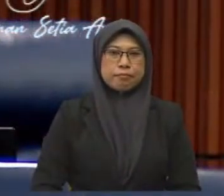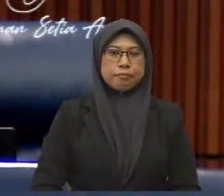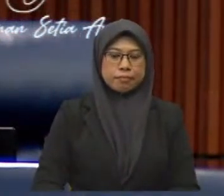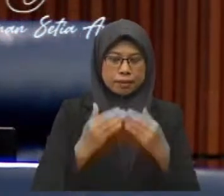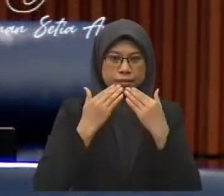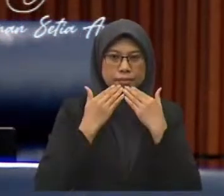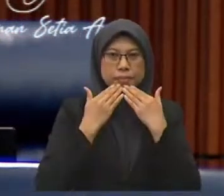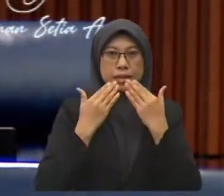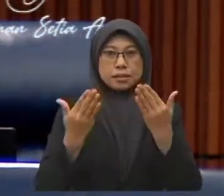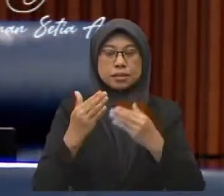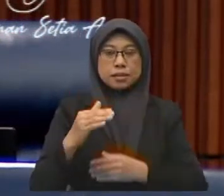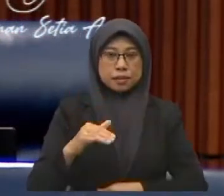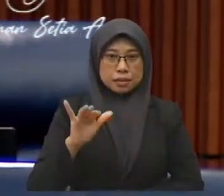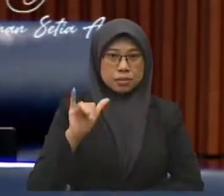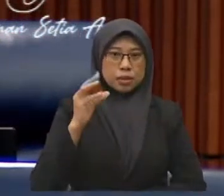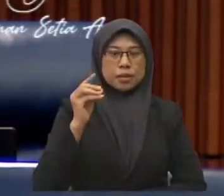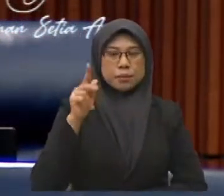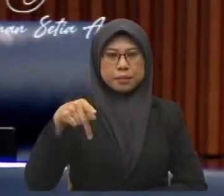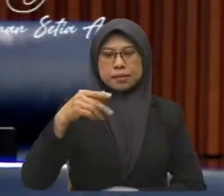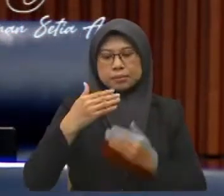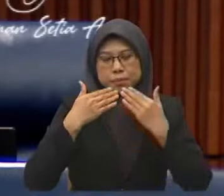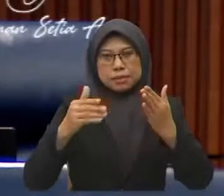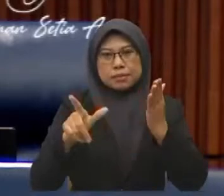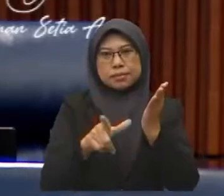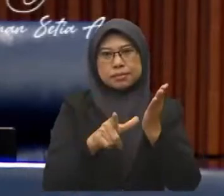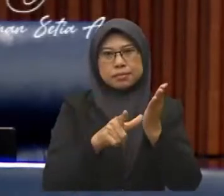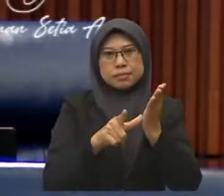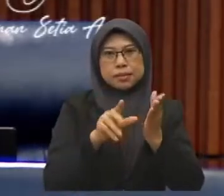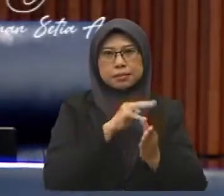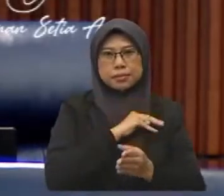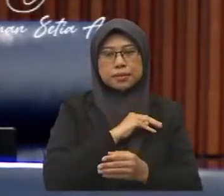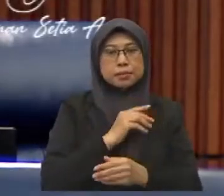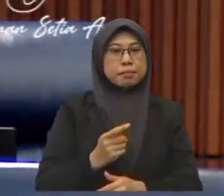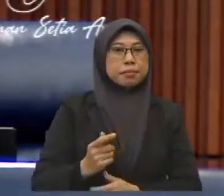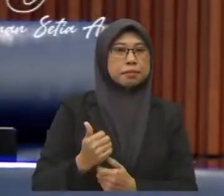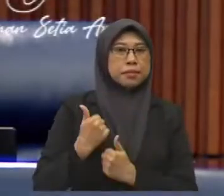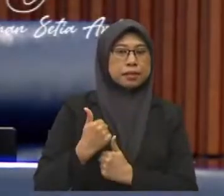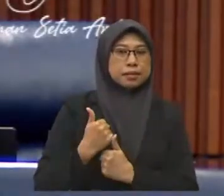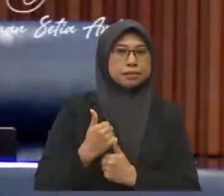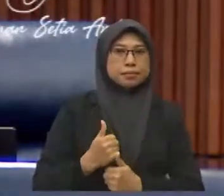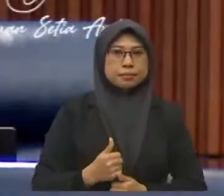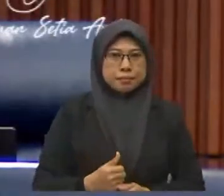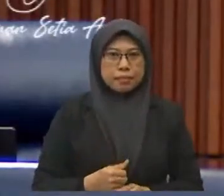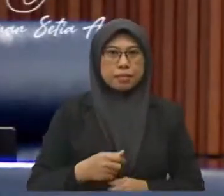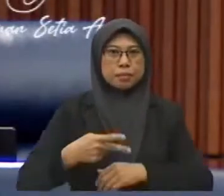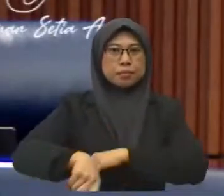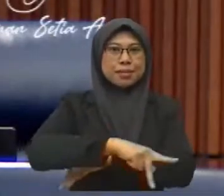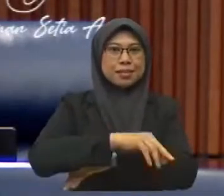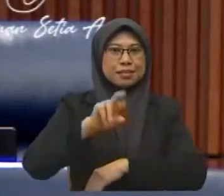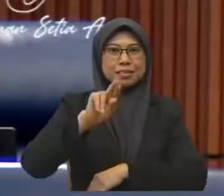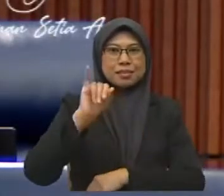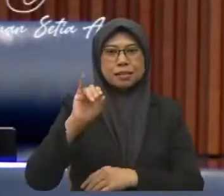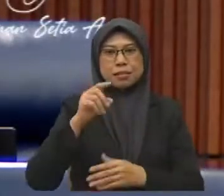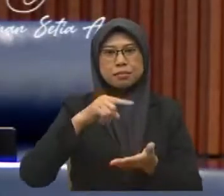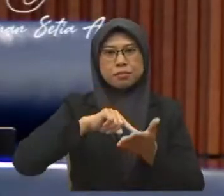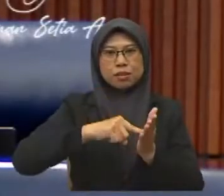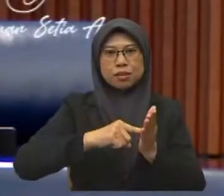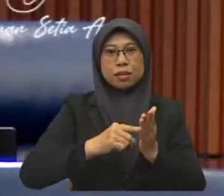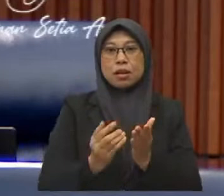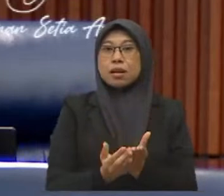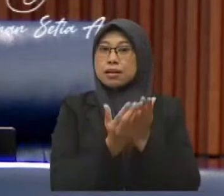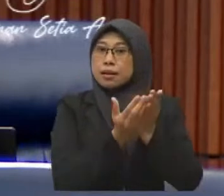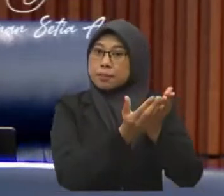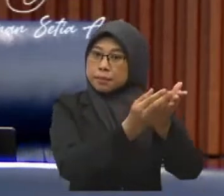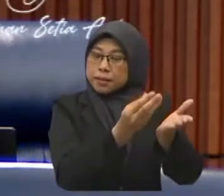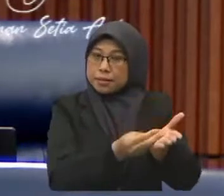Terima kasih Yang di-Pertua. Terima kasih Timbalan Menteri Pertahanan. Padang Serayan bermula dengan sebuah pantun. Kapal